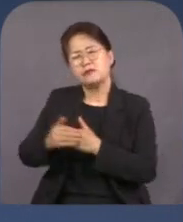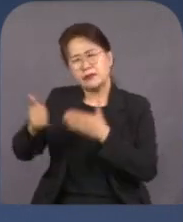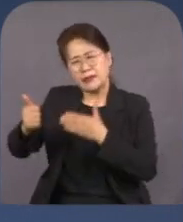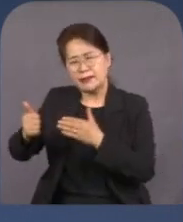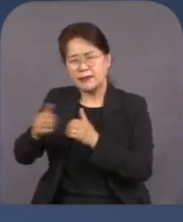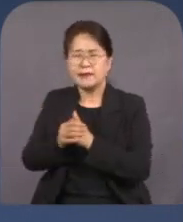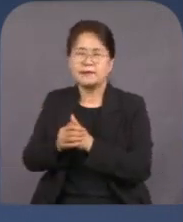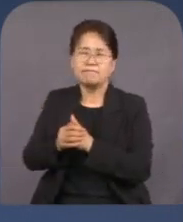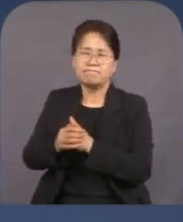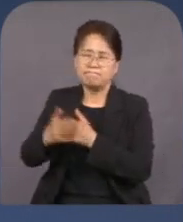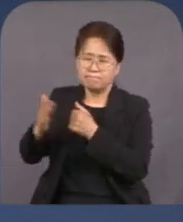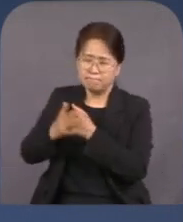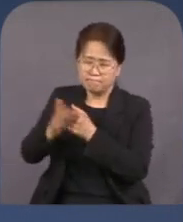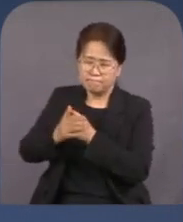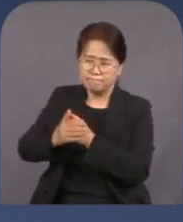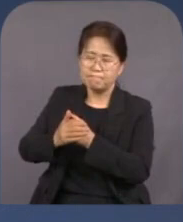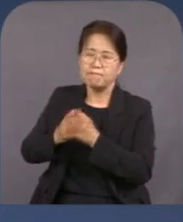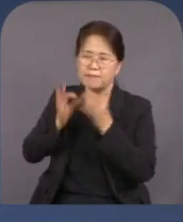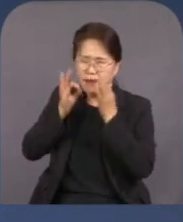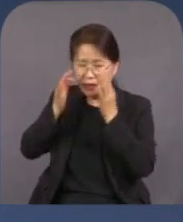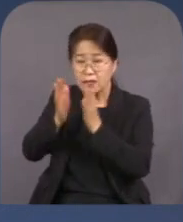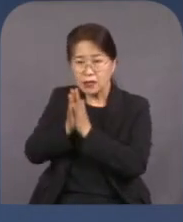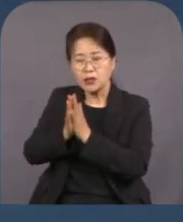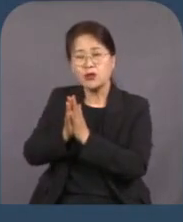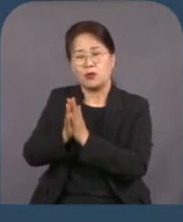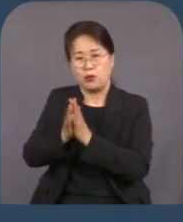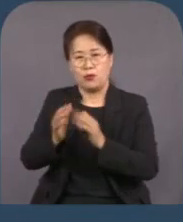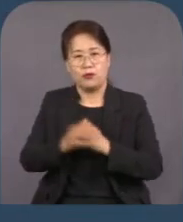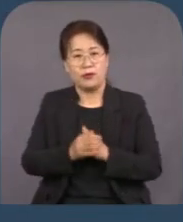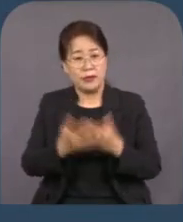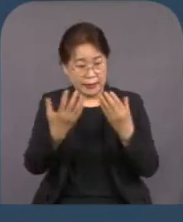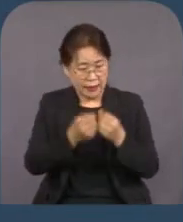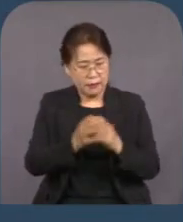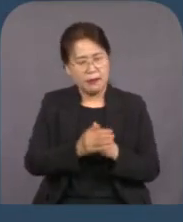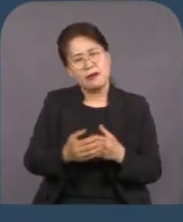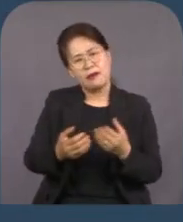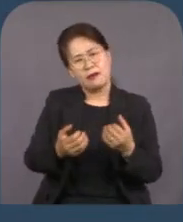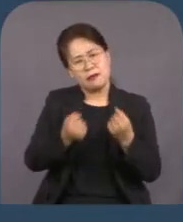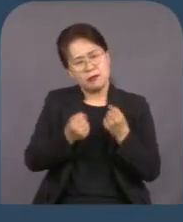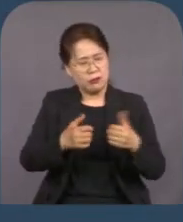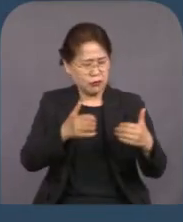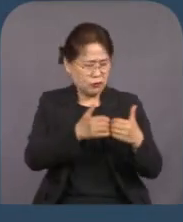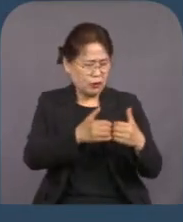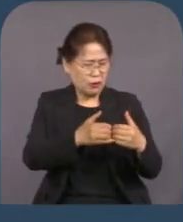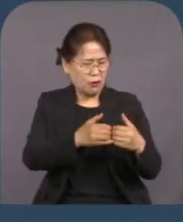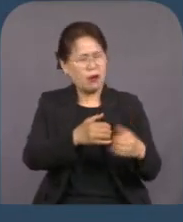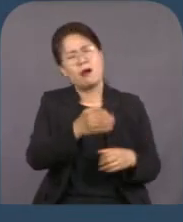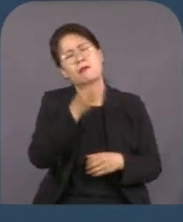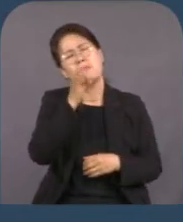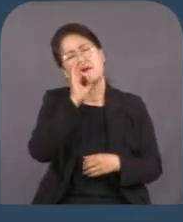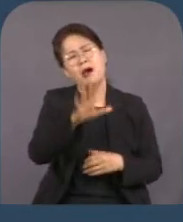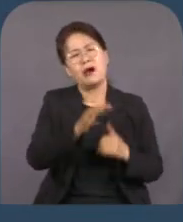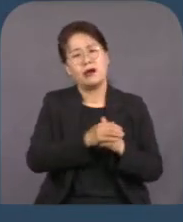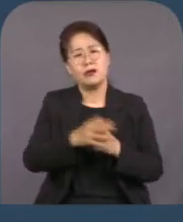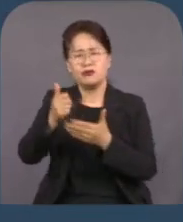간청하는 기도를 말합니다 자 예를 들면 이런 거예요 내 힘으로이 전쟁에서 승리할 수 없습니다 주님 도와주십시오